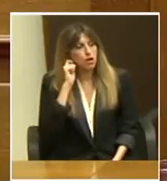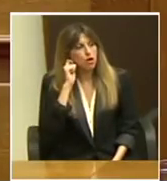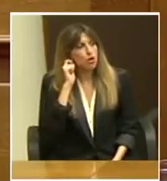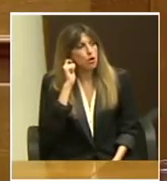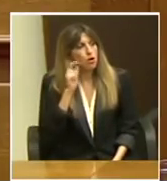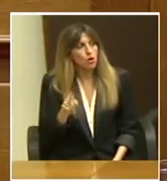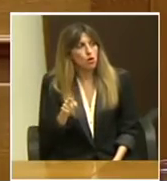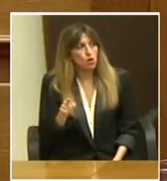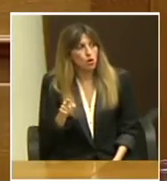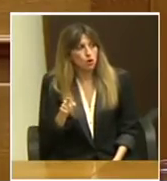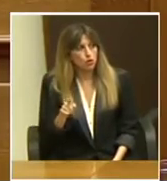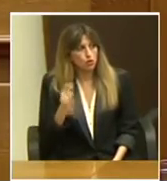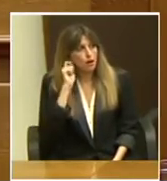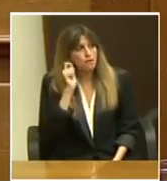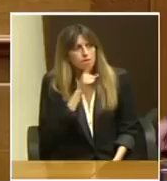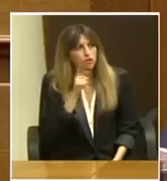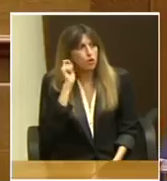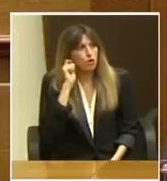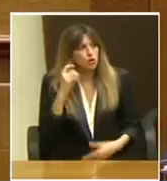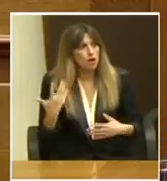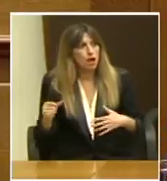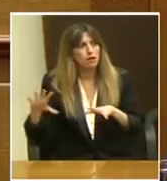πιο άθλιο όνομα που μπορούσε να δοθεί. Μάλιστα.